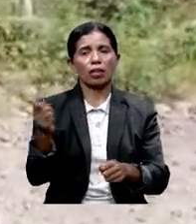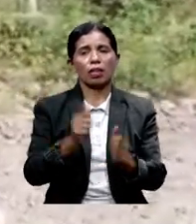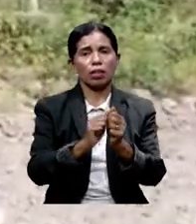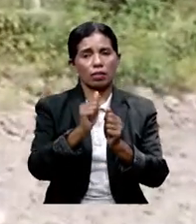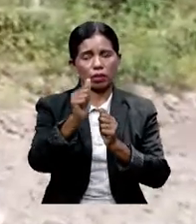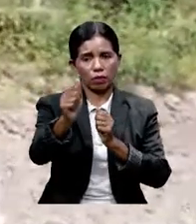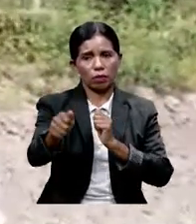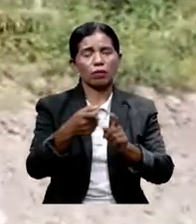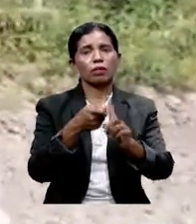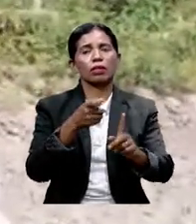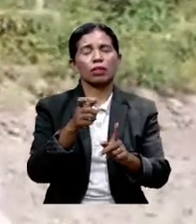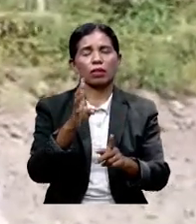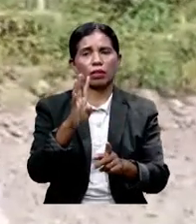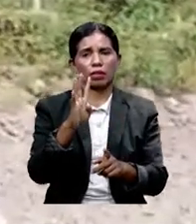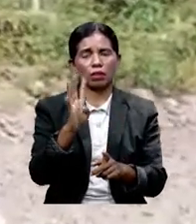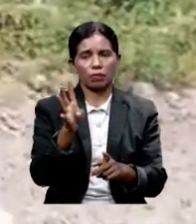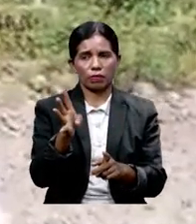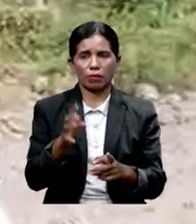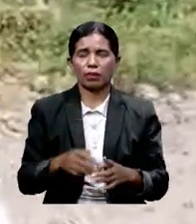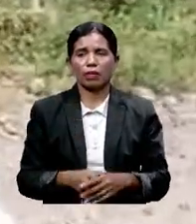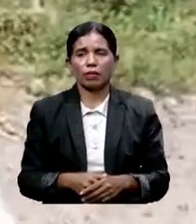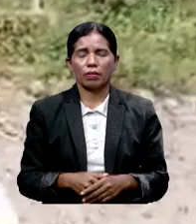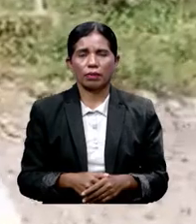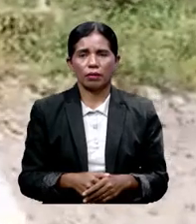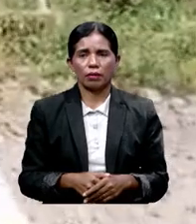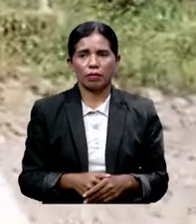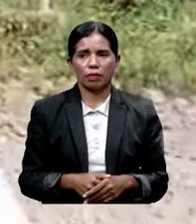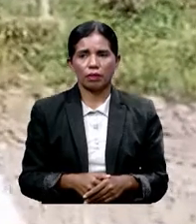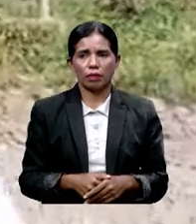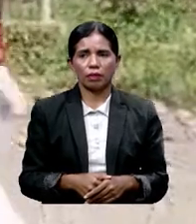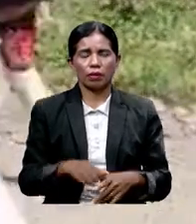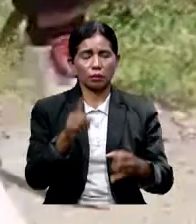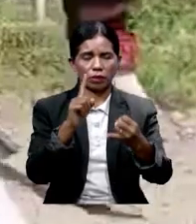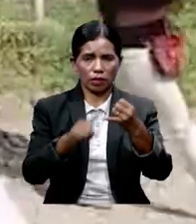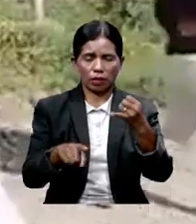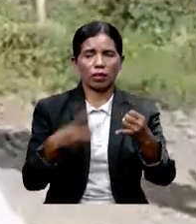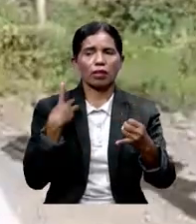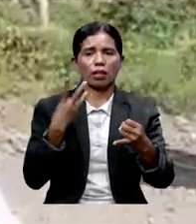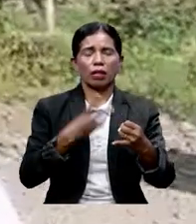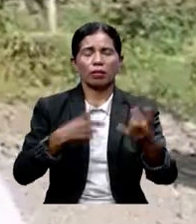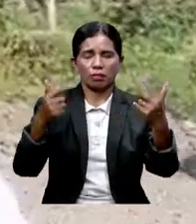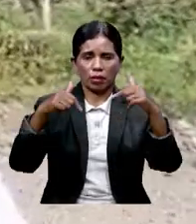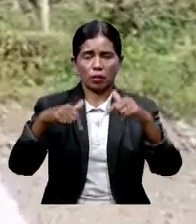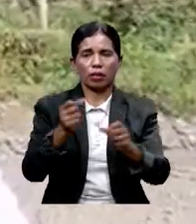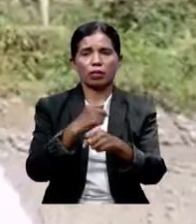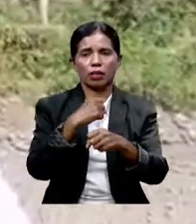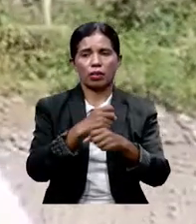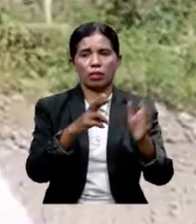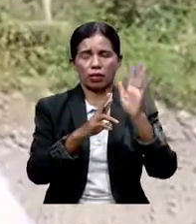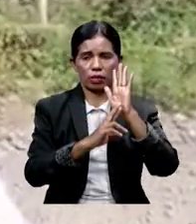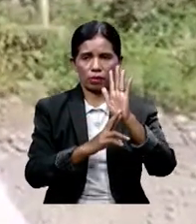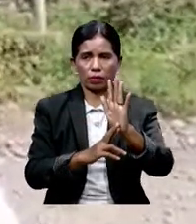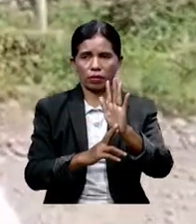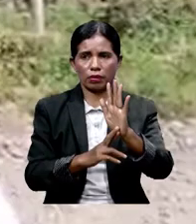kita. Dan kami sudah tahap terakhir Pak ini, dari tahun 2022